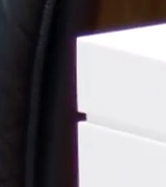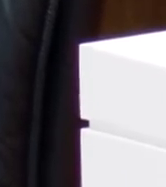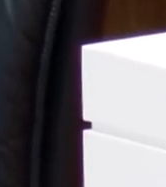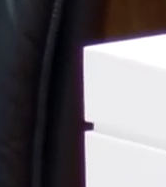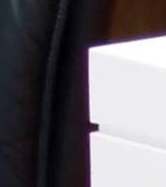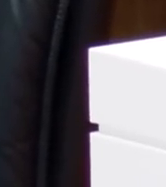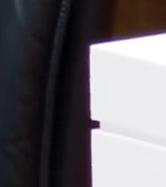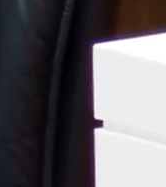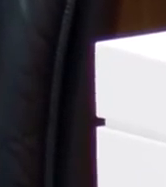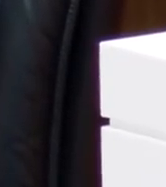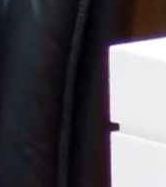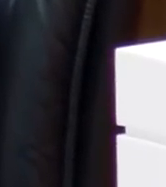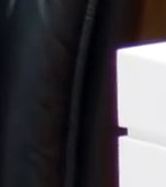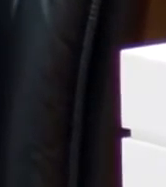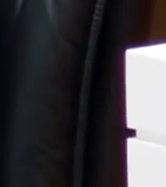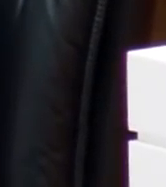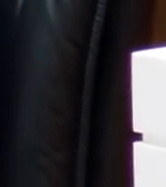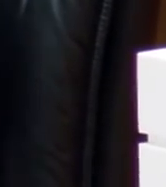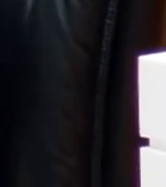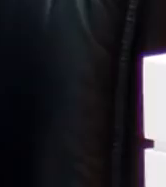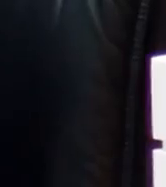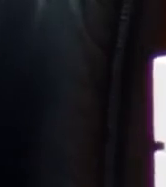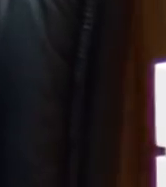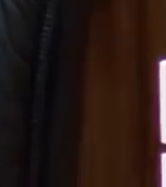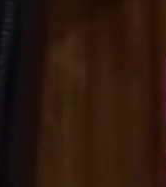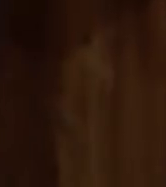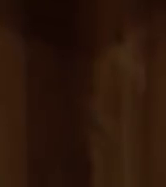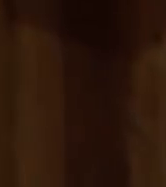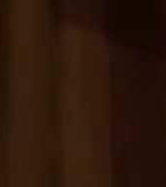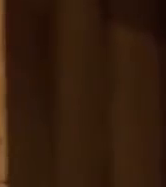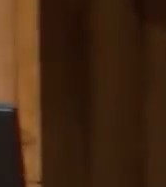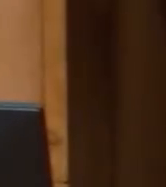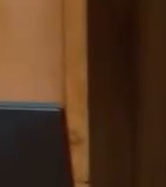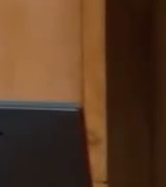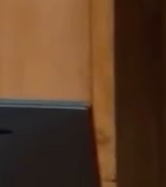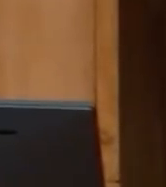ท่านประธานที่เคารพครับท่านสมาชิกผู้ทรงเกียรตินะครับ